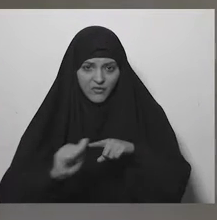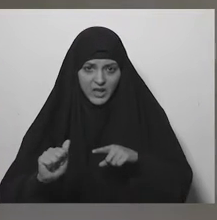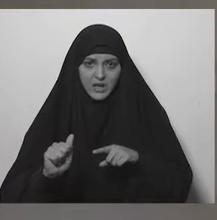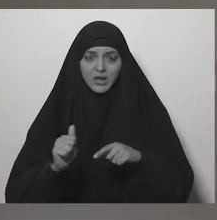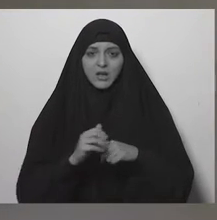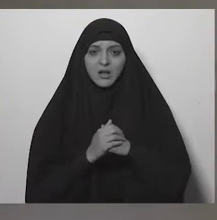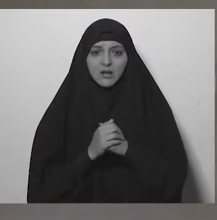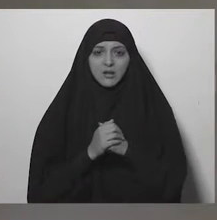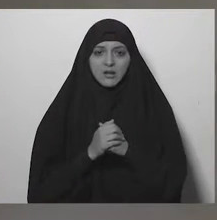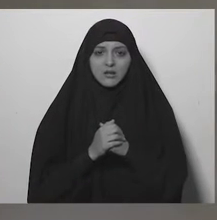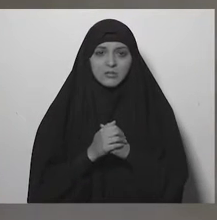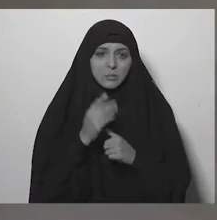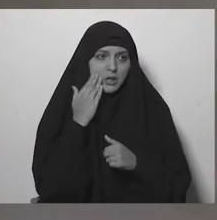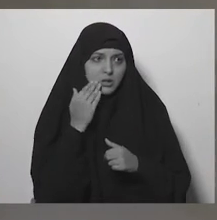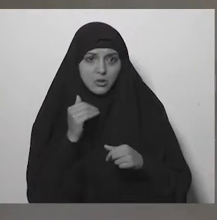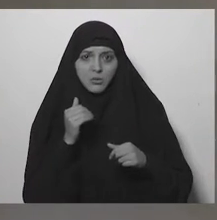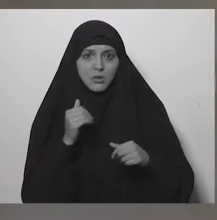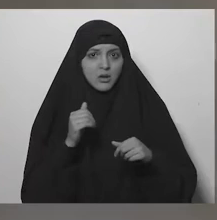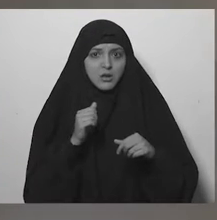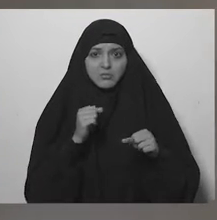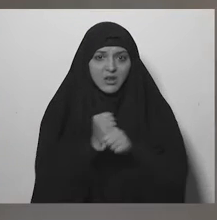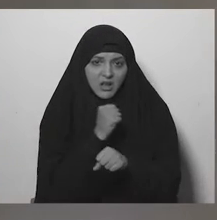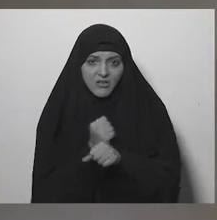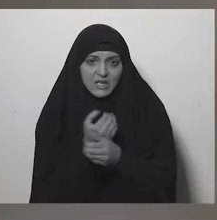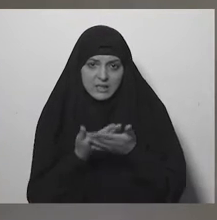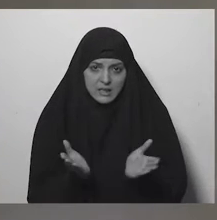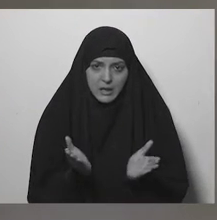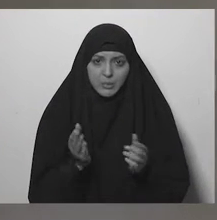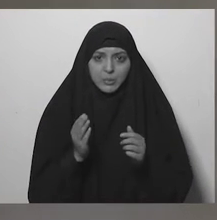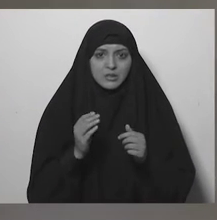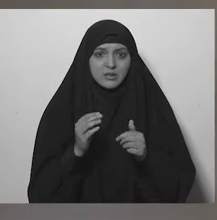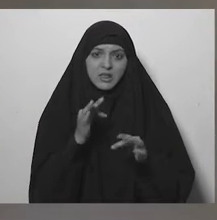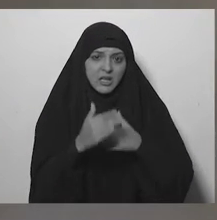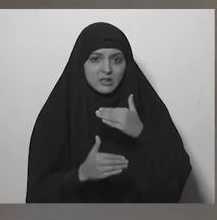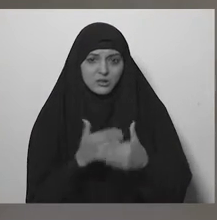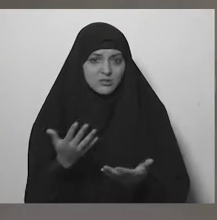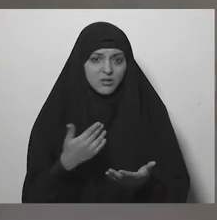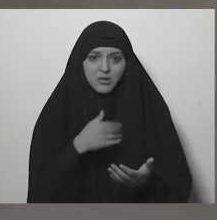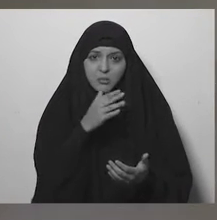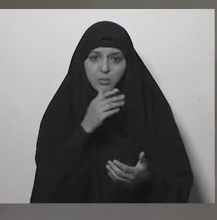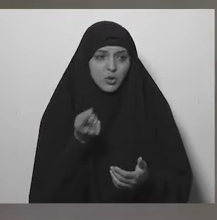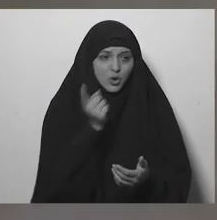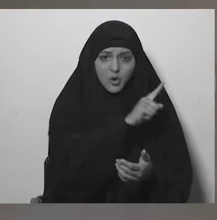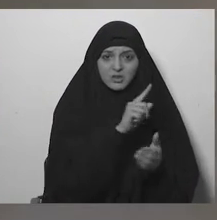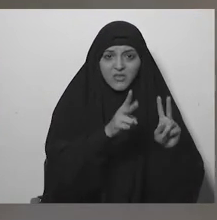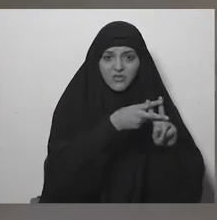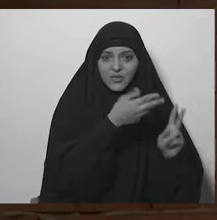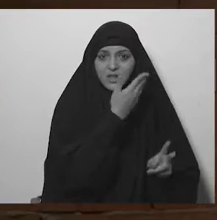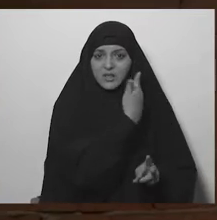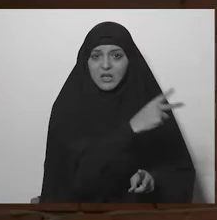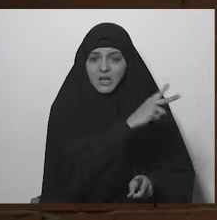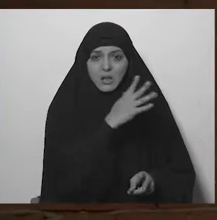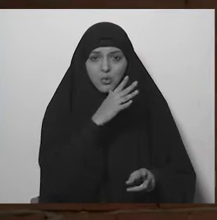si celle ci est plus